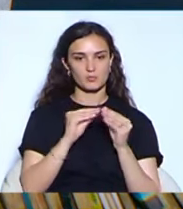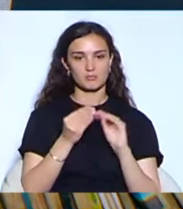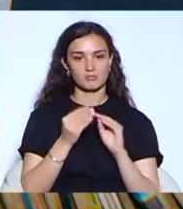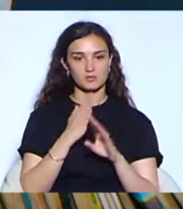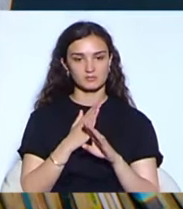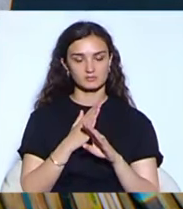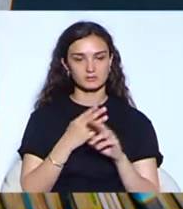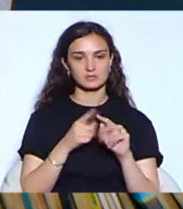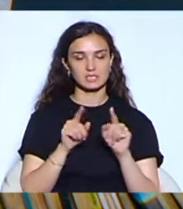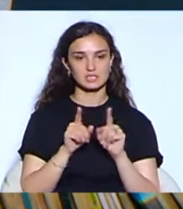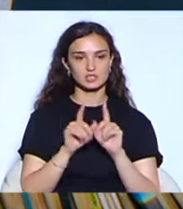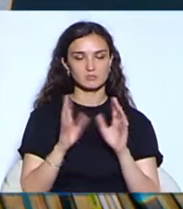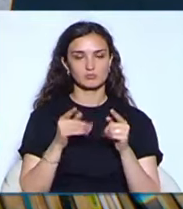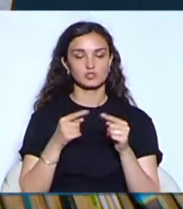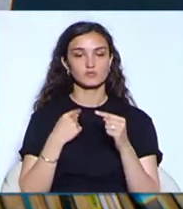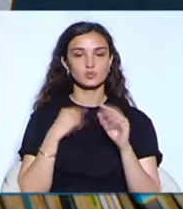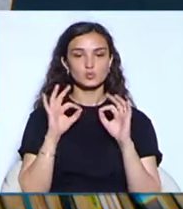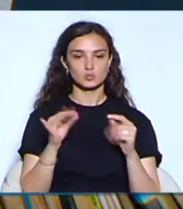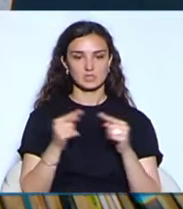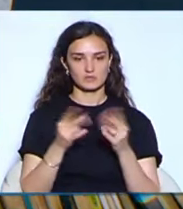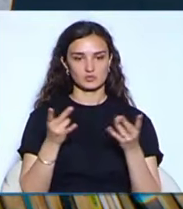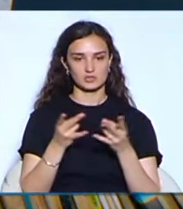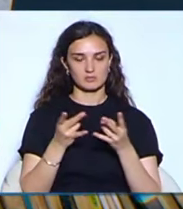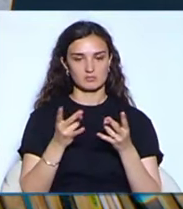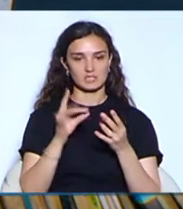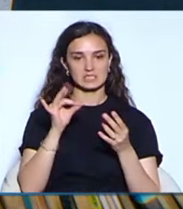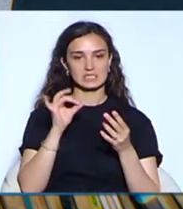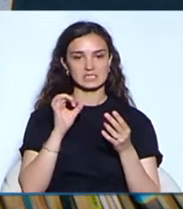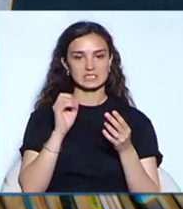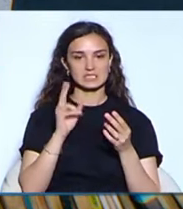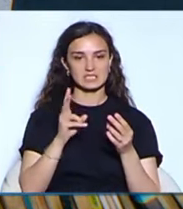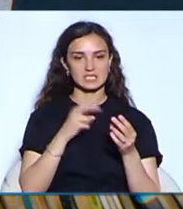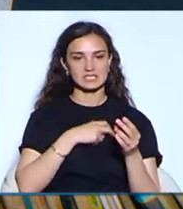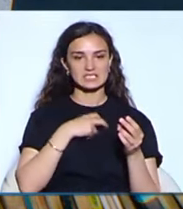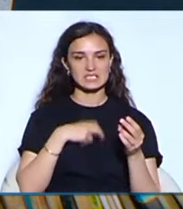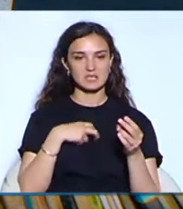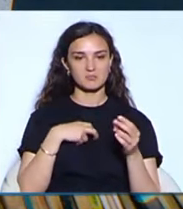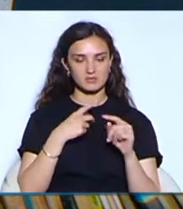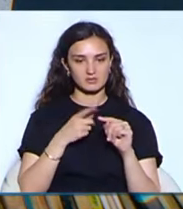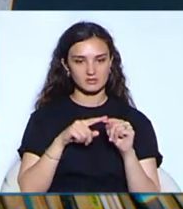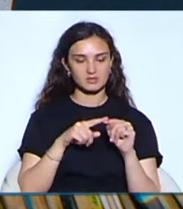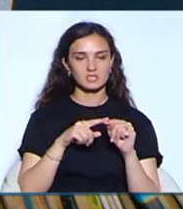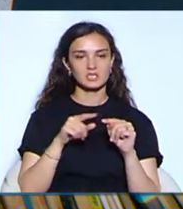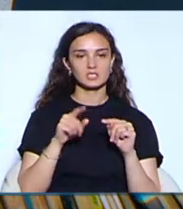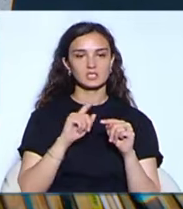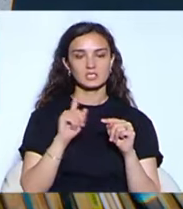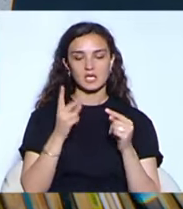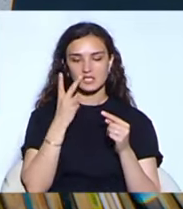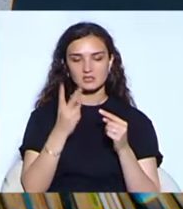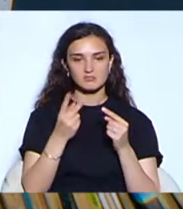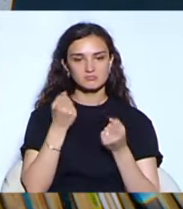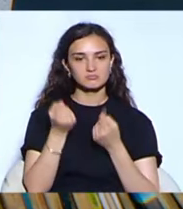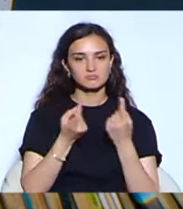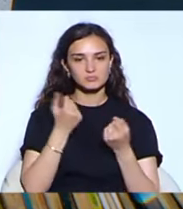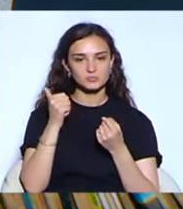პრობლემები და ასეთ შემთხვევაში ჩვენ ზუსტად ისევე გვჭირდება რისკების გათვალისწინება. გამოვლინების, ანუ ნიშნების ამოცნობა და